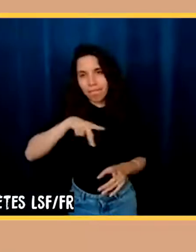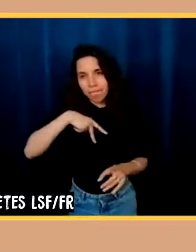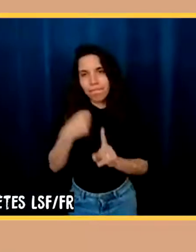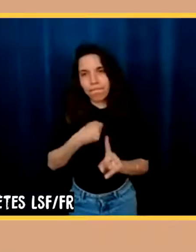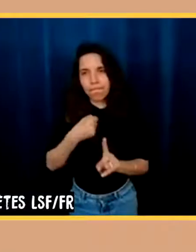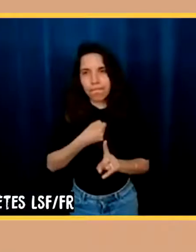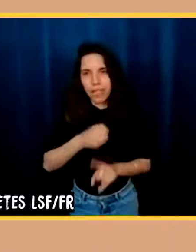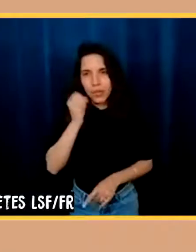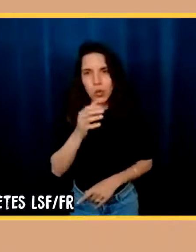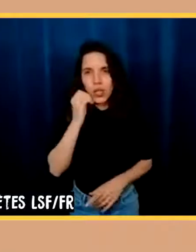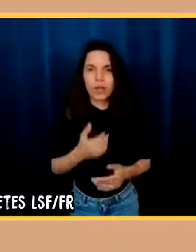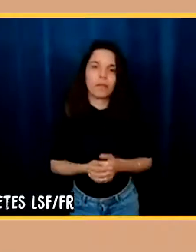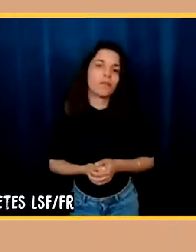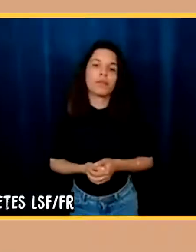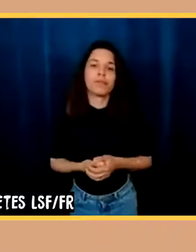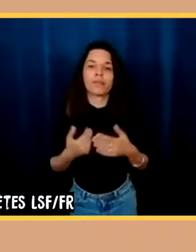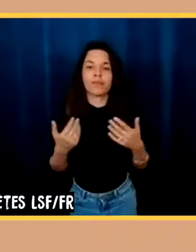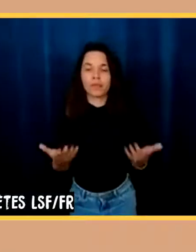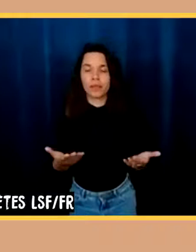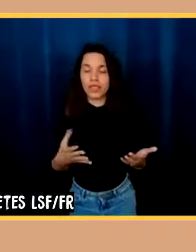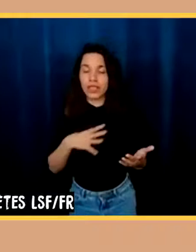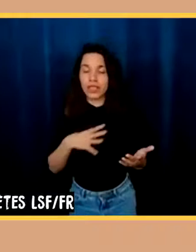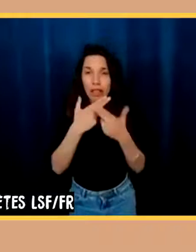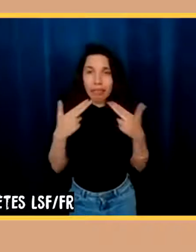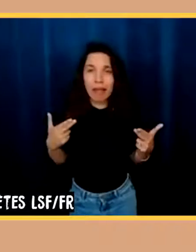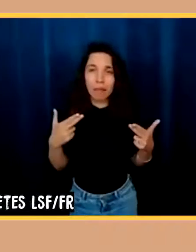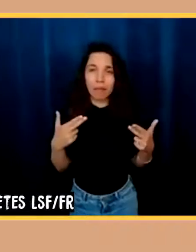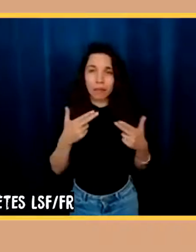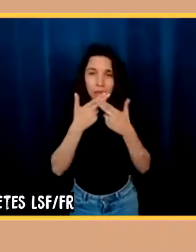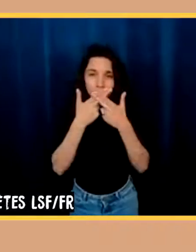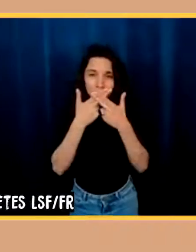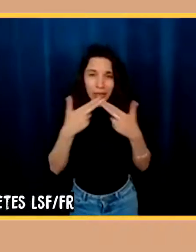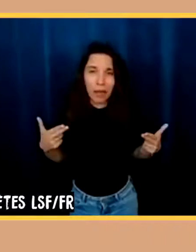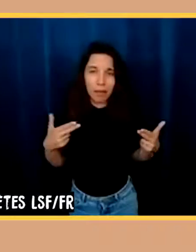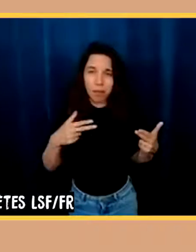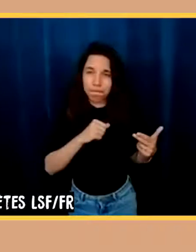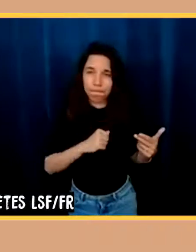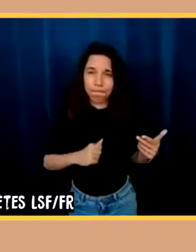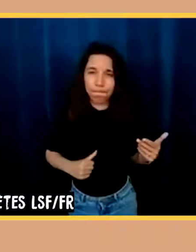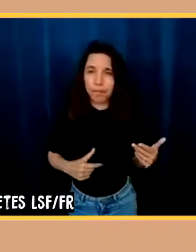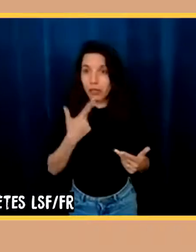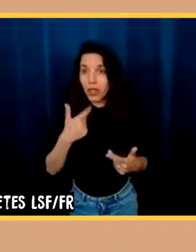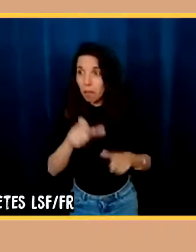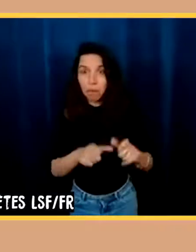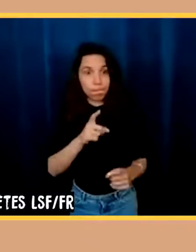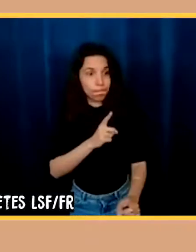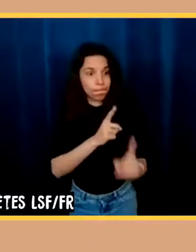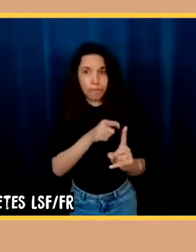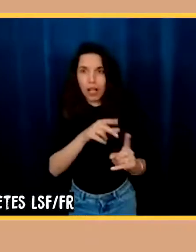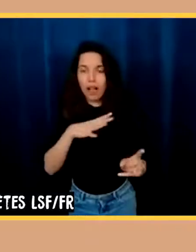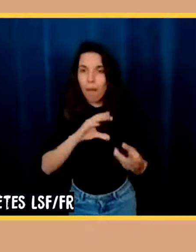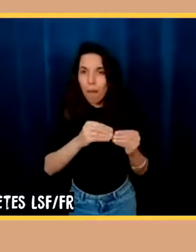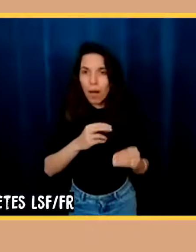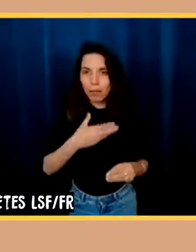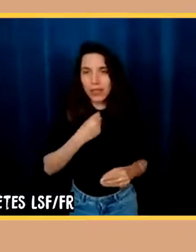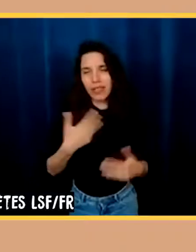quotidien. Et on va voir qu'il y a énormément de tabous autour de ça. Et même du coup, quand les gens vont venir avec des problèmes sexuels, déjà, ils vont consulter